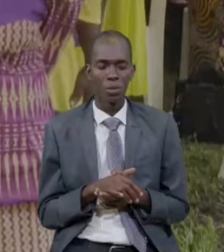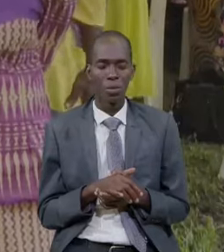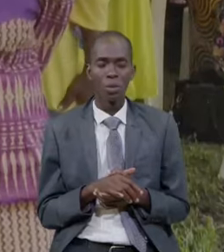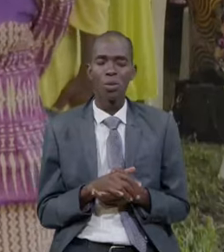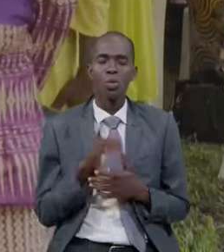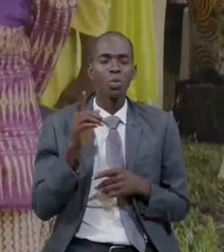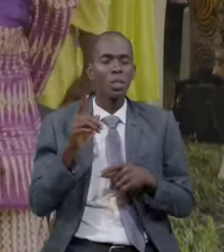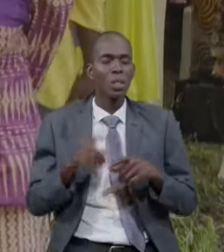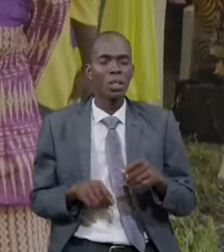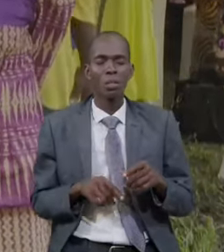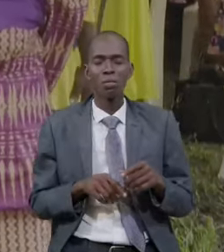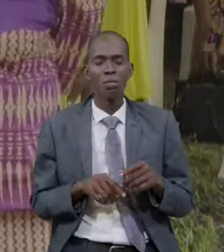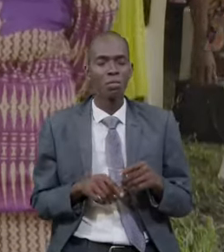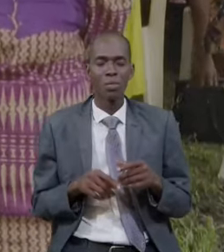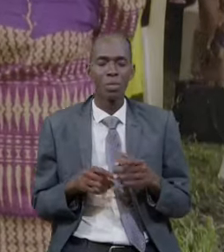Tu n'arrives pas à gérer Joab.